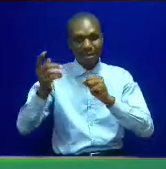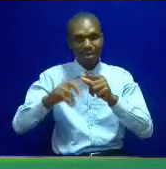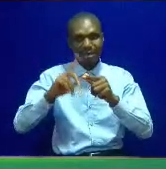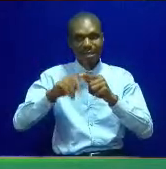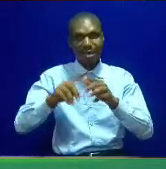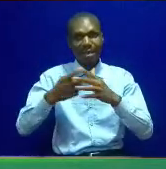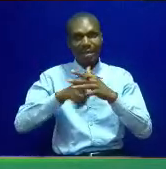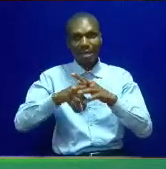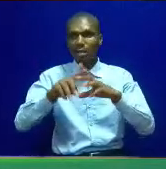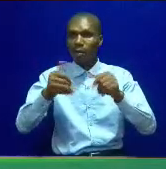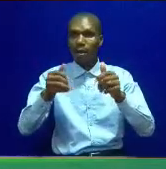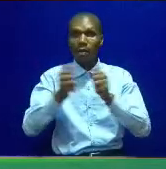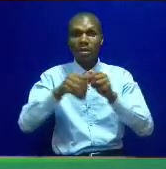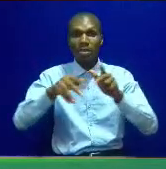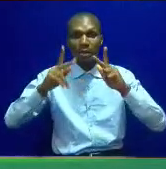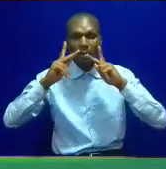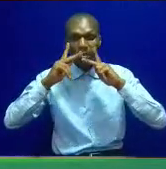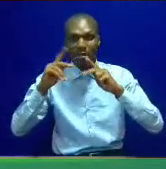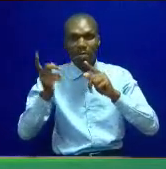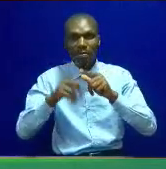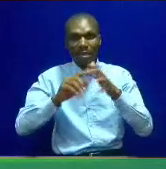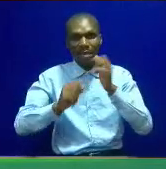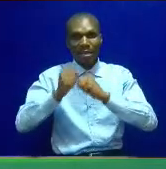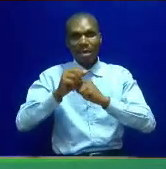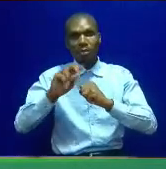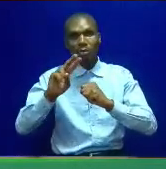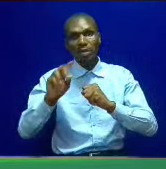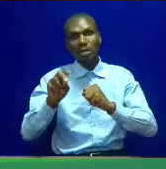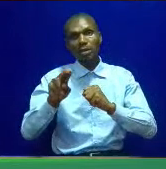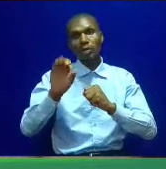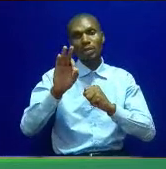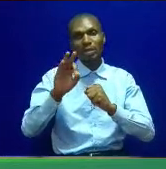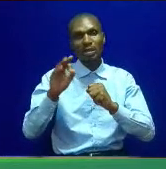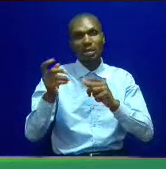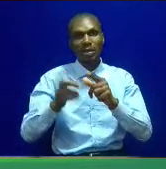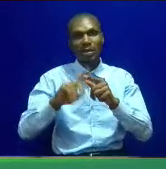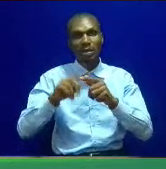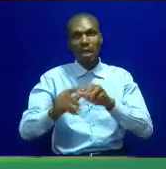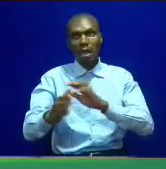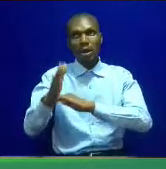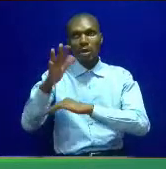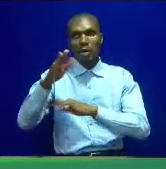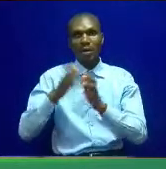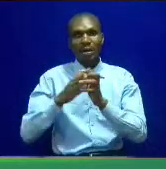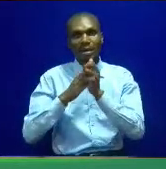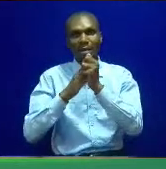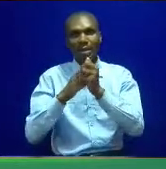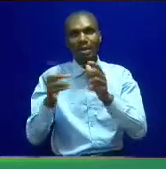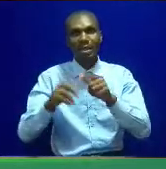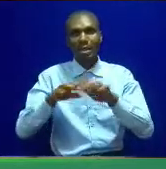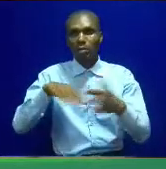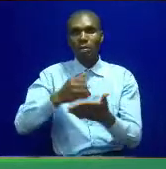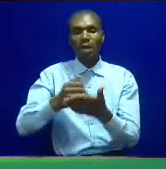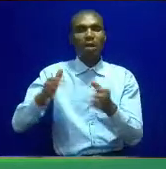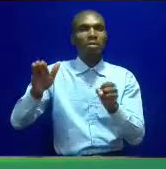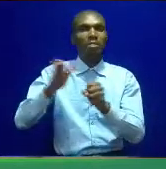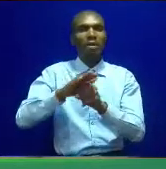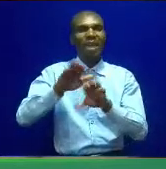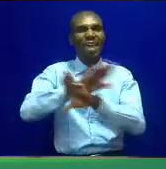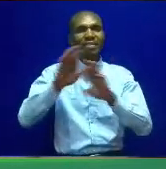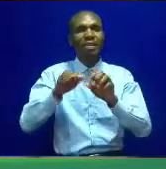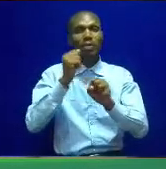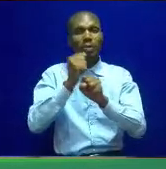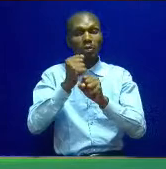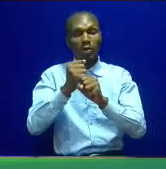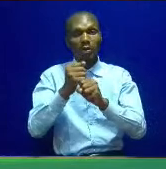chaka no mwa kana morembe wanga tiko te mwa ka ikome 2023 nyasaye tigatora ena nyasaye tigatako nyasaye kiri yosi bitwe tira semya